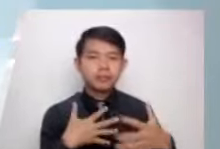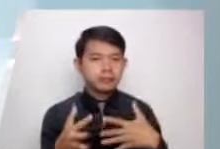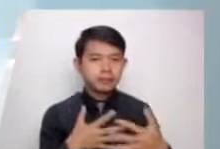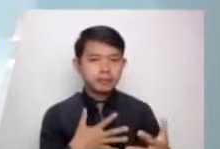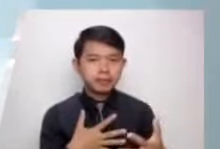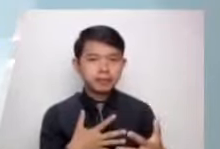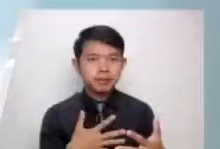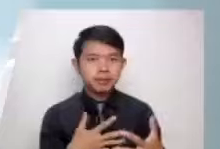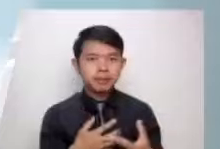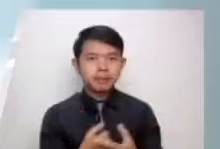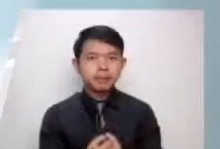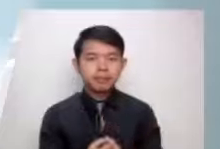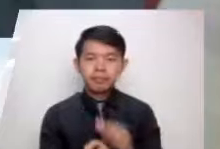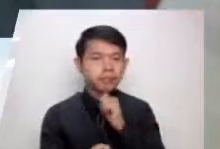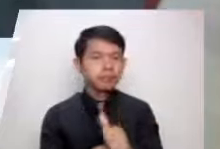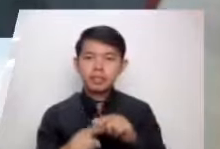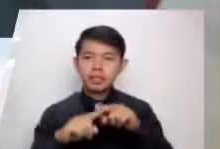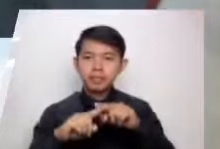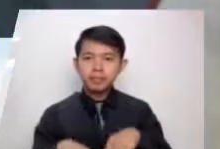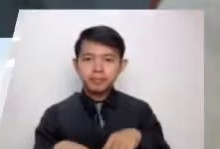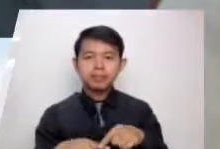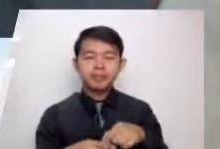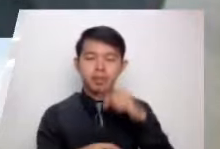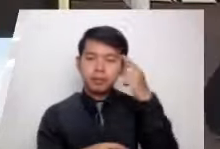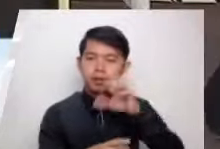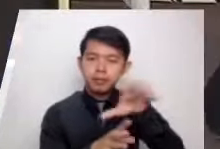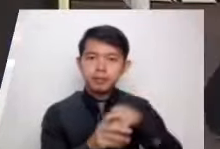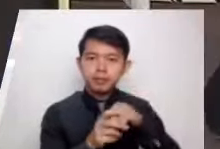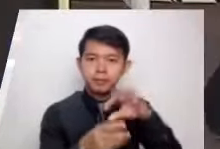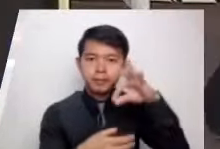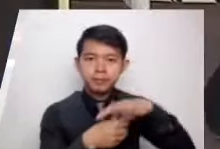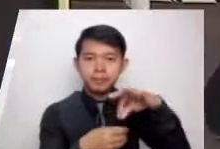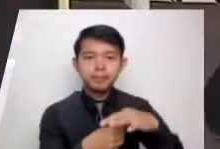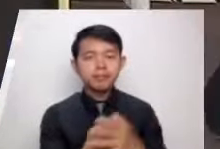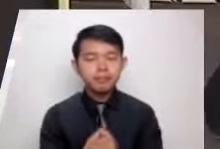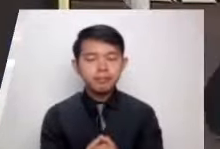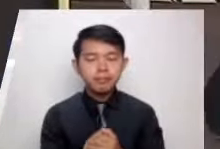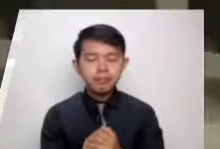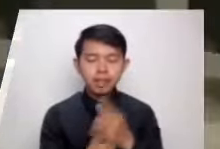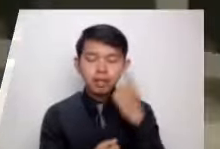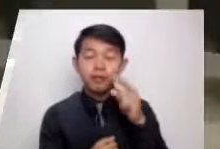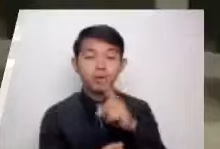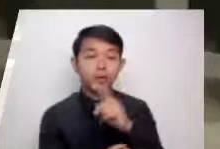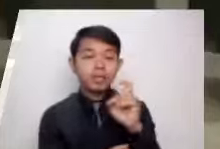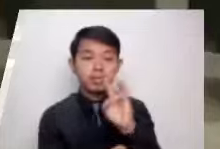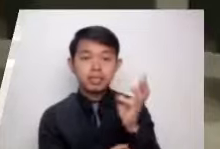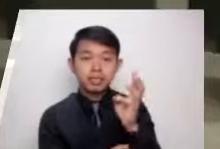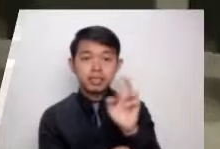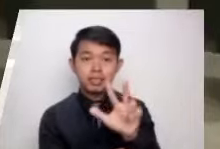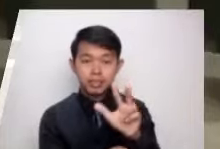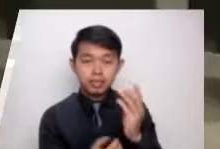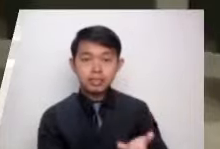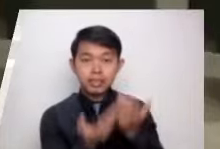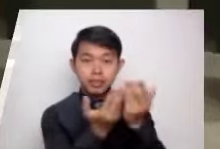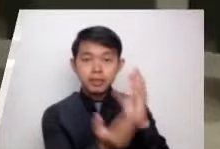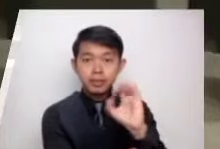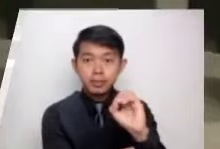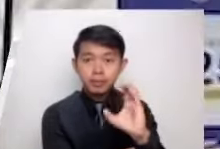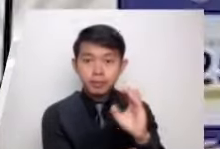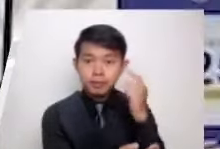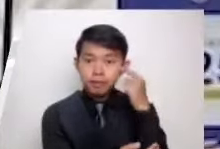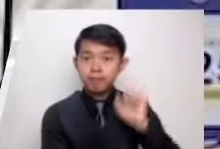naging basihan ng pag-include sa kanila. Sa 183 na naghain ng Certificate of Candidacy o COC sa pagkasenador,